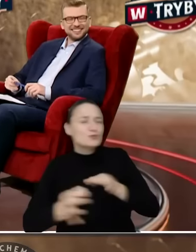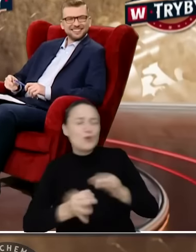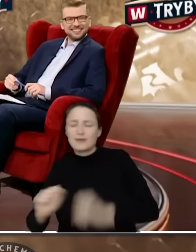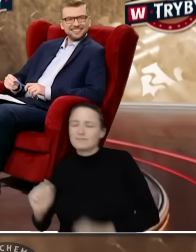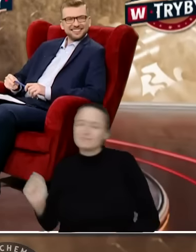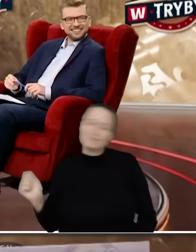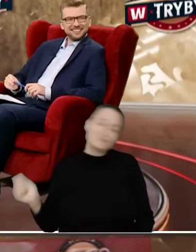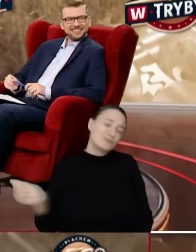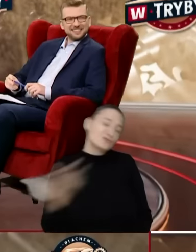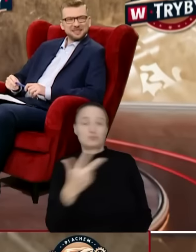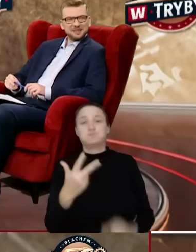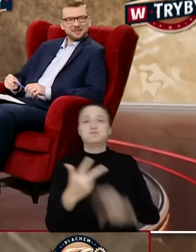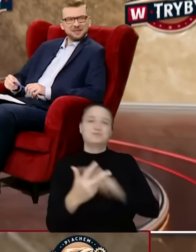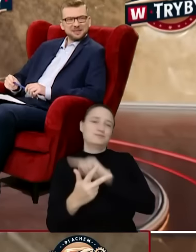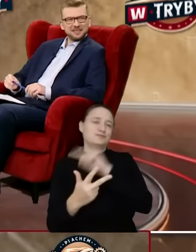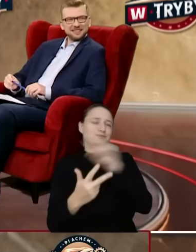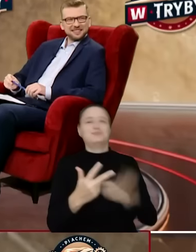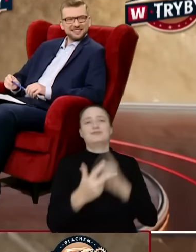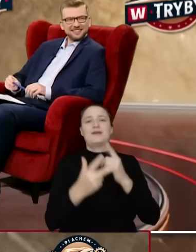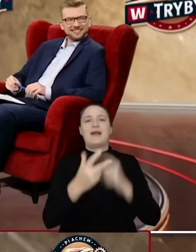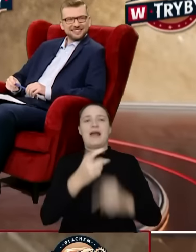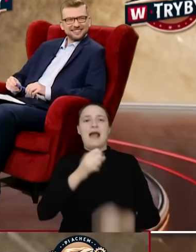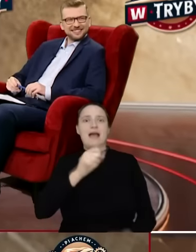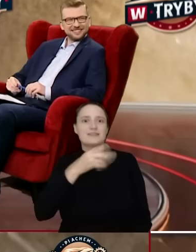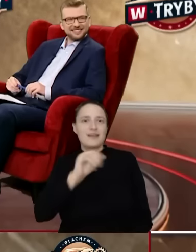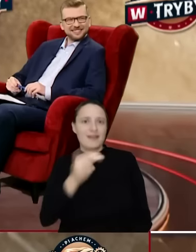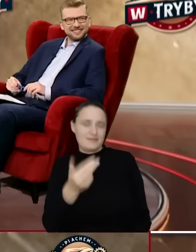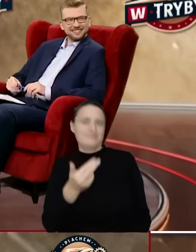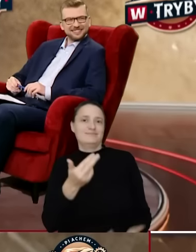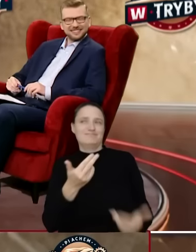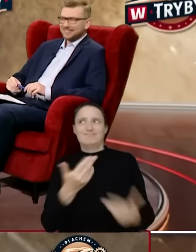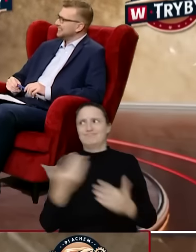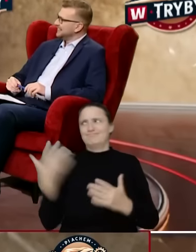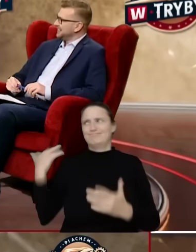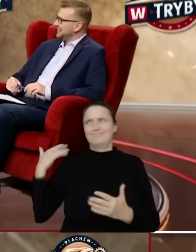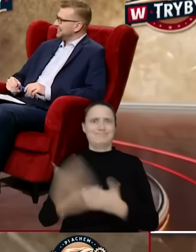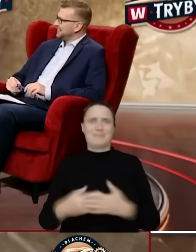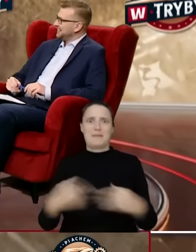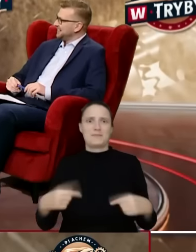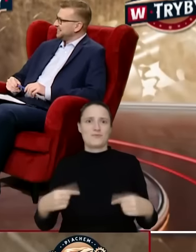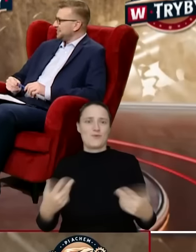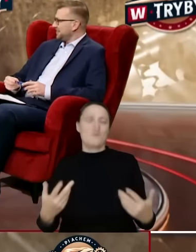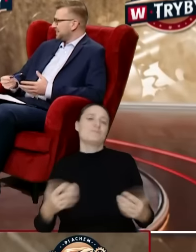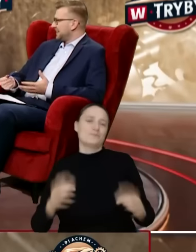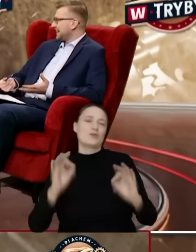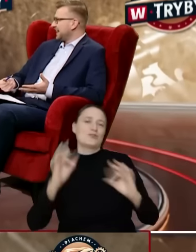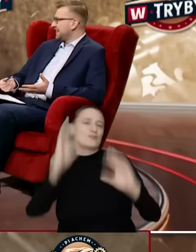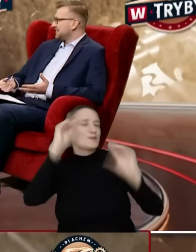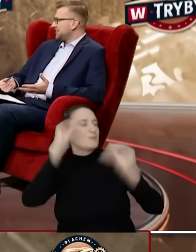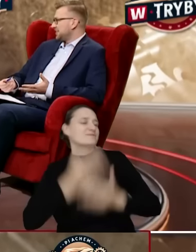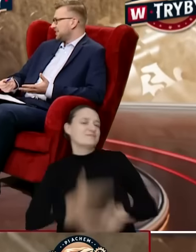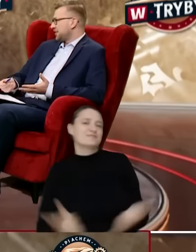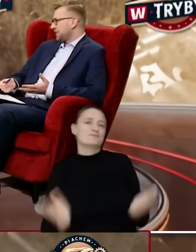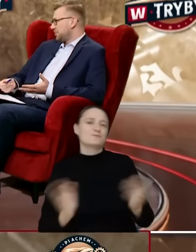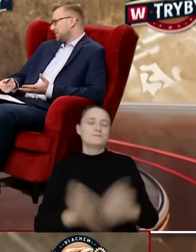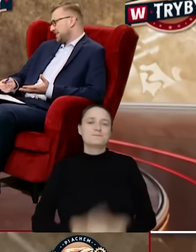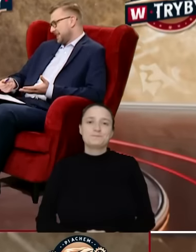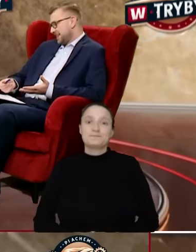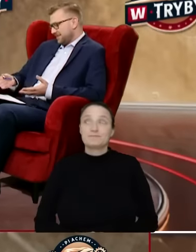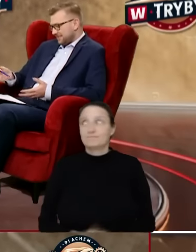elektronicznych, czy nieelektronicznych, mamy spotkanie trzech Adrianów. Dobry wieczór Państwu. Dobry wieczór, no właśnie. Takie rzeczy